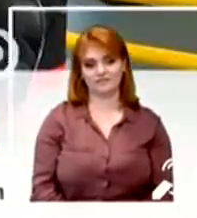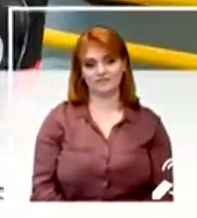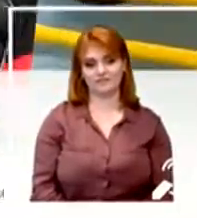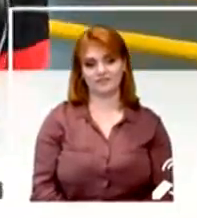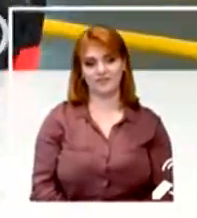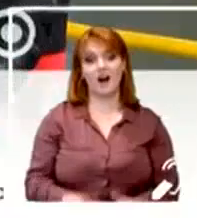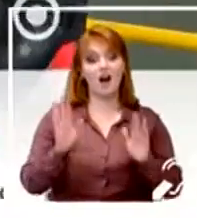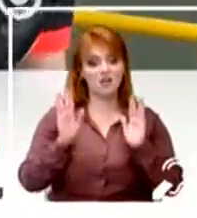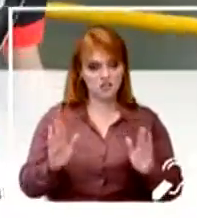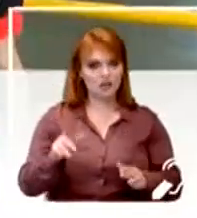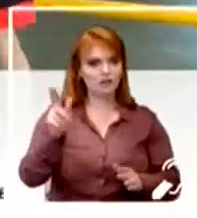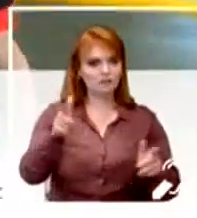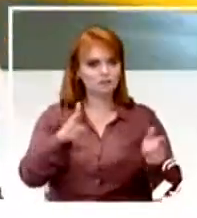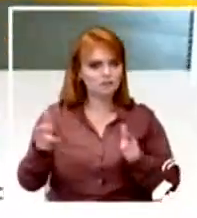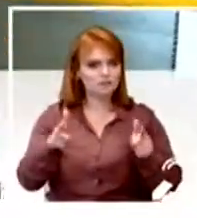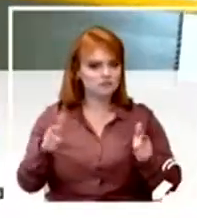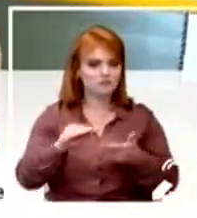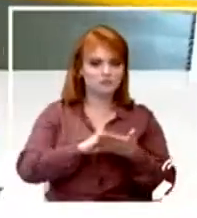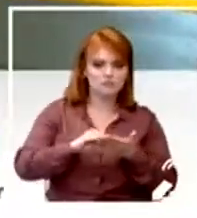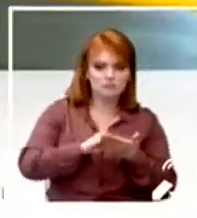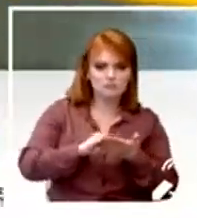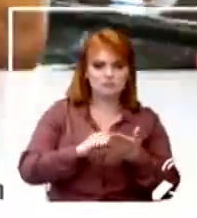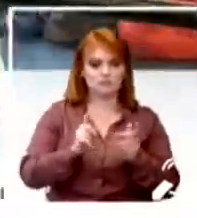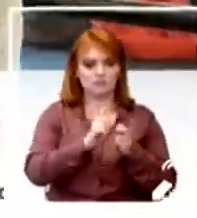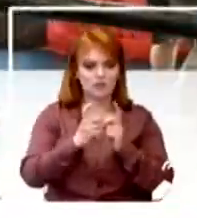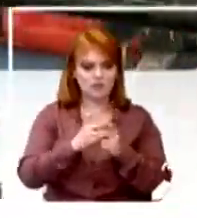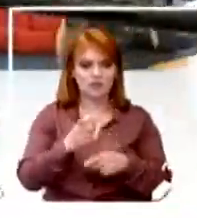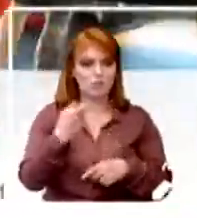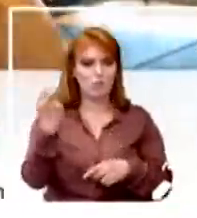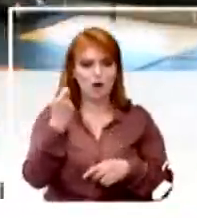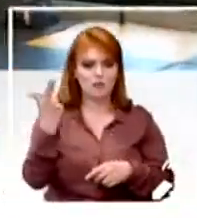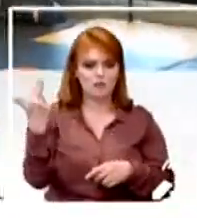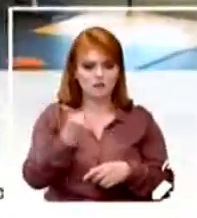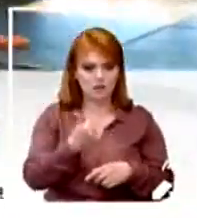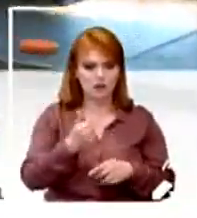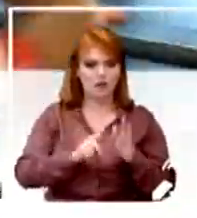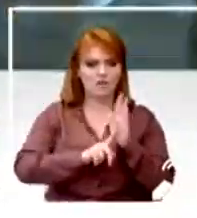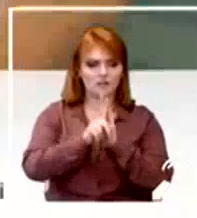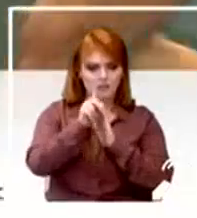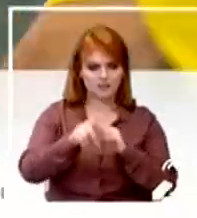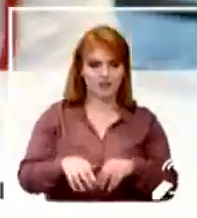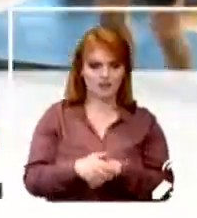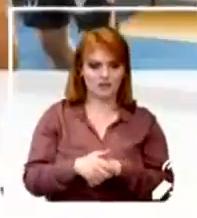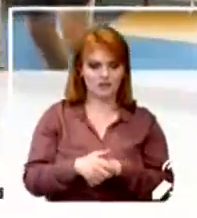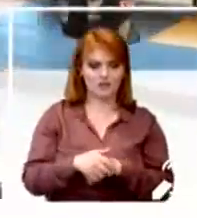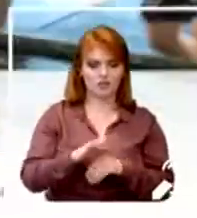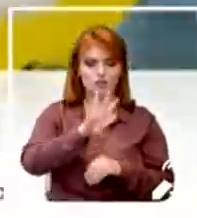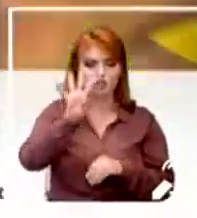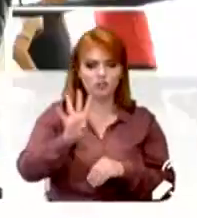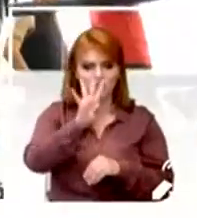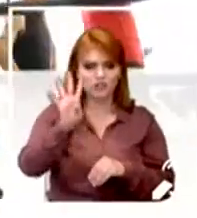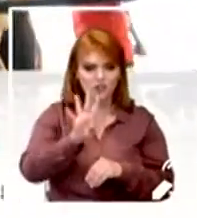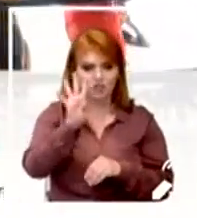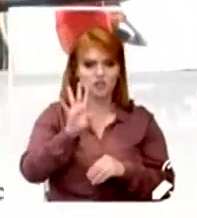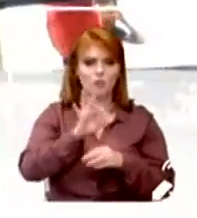Așa se pregătește de bătălie Valeriu Mircea. Cu doar câteva săptămâni înainte de duel, sportivul petrece câte 4 ore pe zi în ringul de